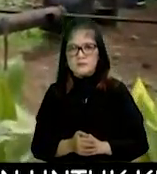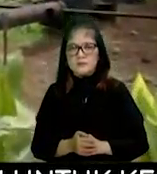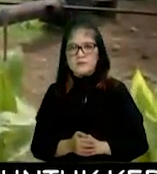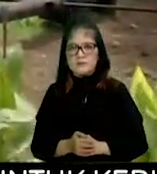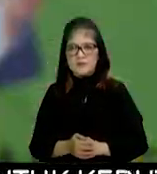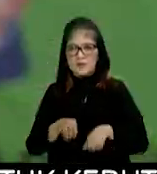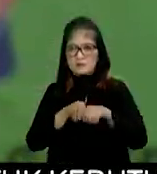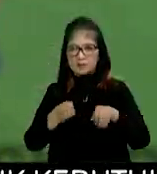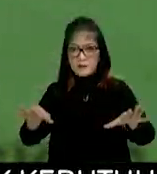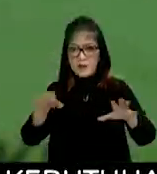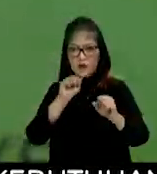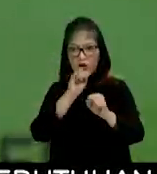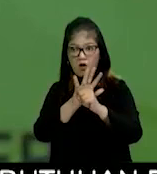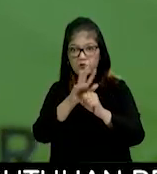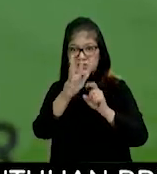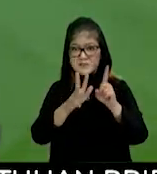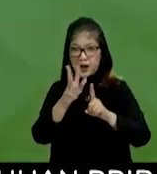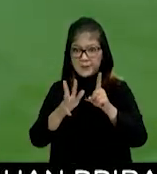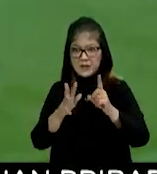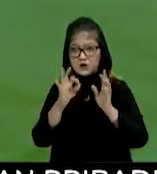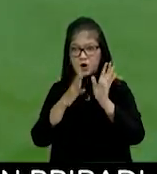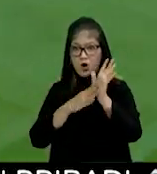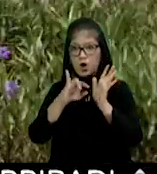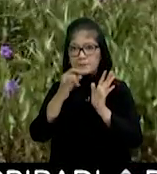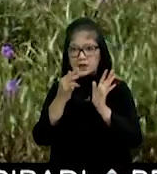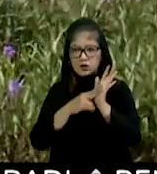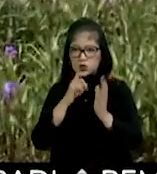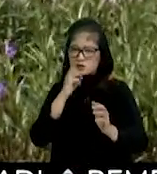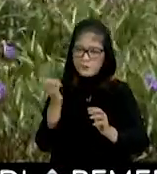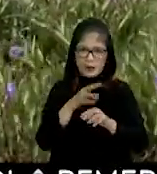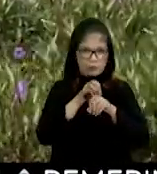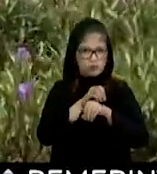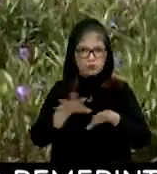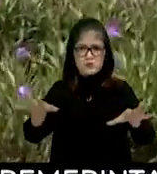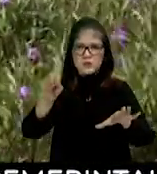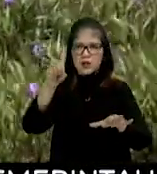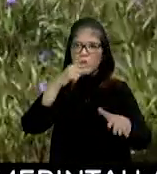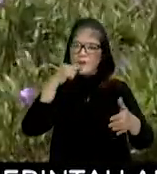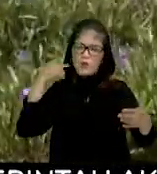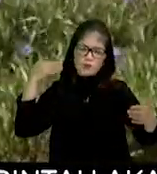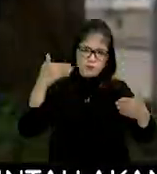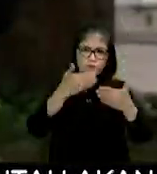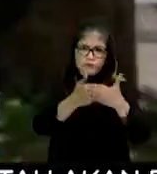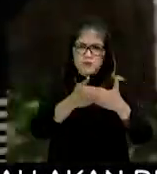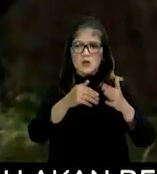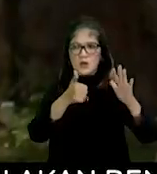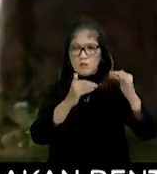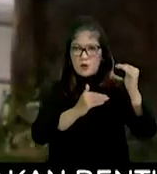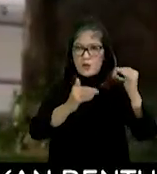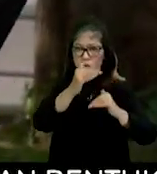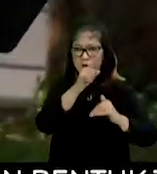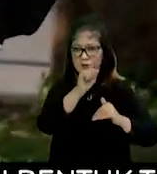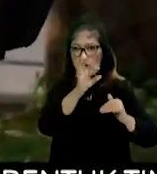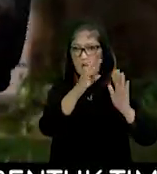Penyebaran kasus COVID-19 varian Omikron di tanah air kian tak terbendung. Sepekan terakhir bahkan kasus COVID-19 menunjukkan lonjakan akibat varian